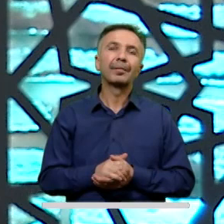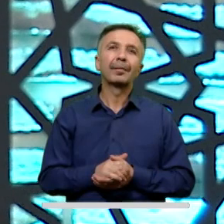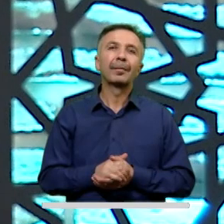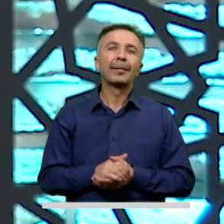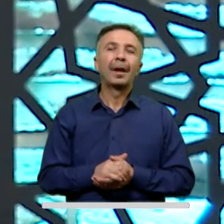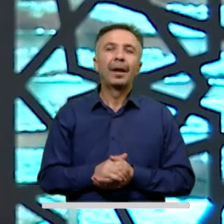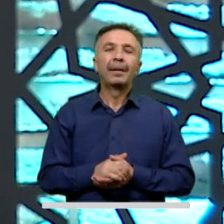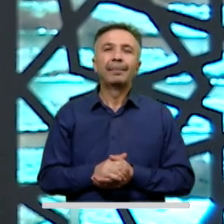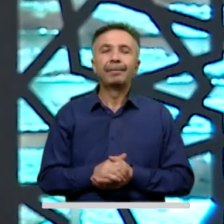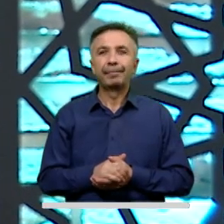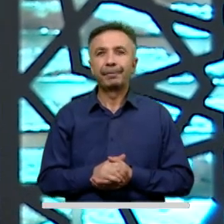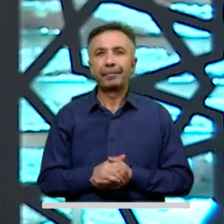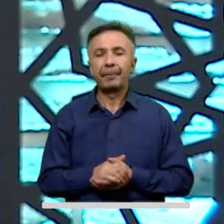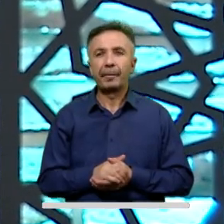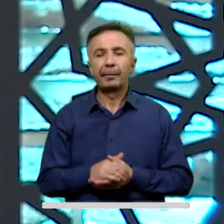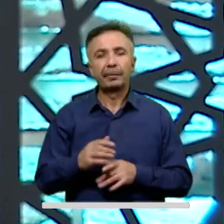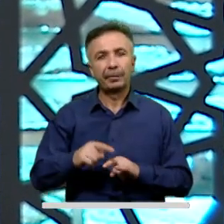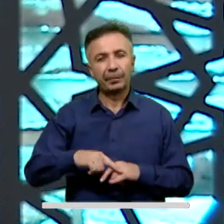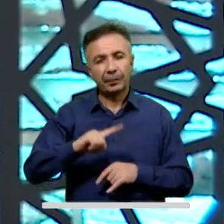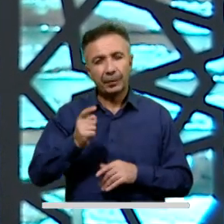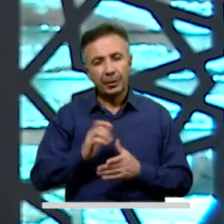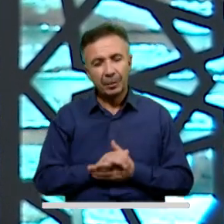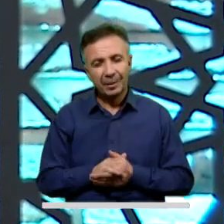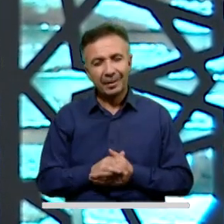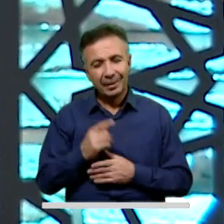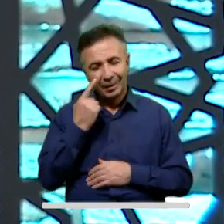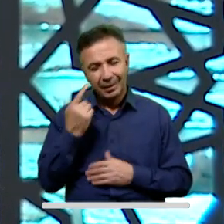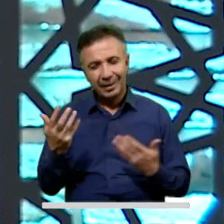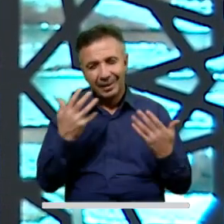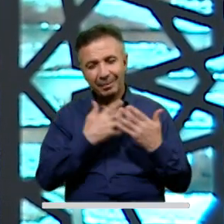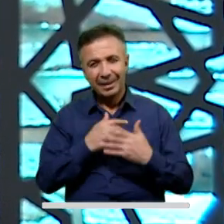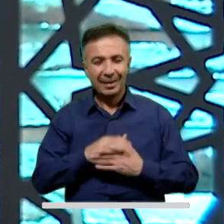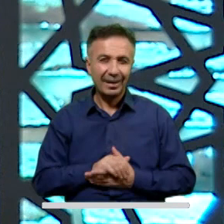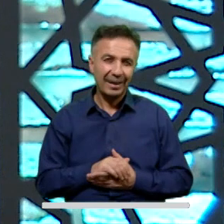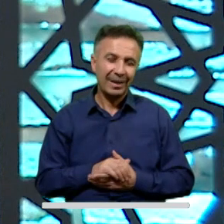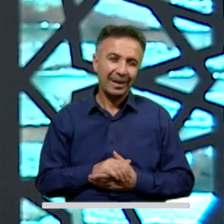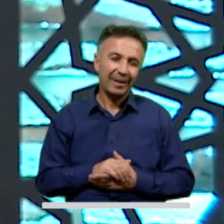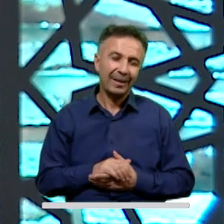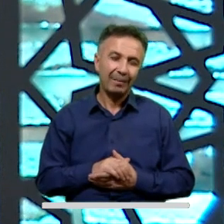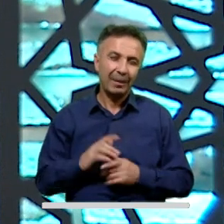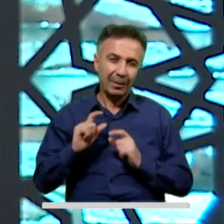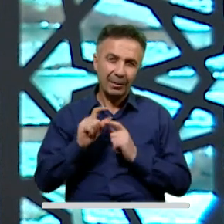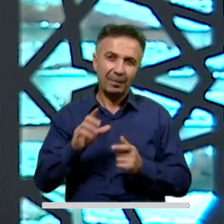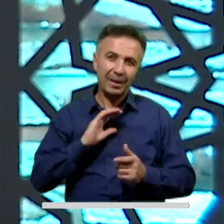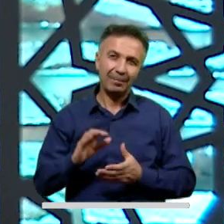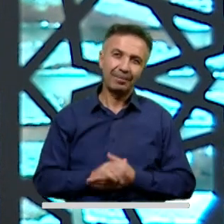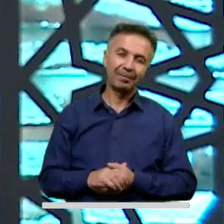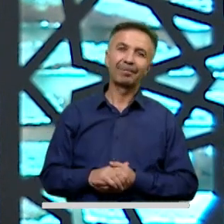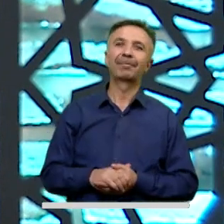Hanım. Hoş bulduk. Hayırlı akşamlar. Çok teşekkür ederim. Benim bir sorum olacak.